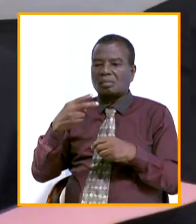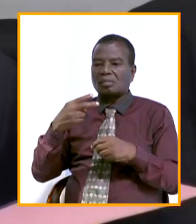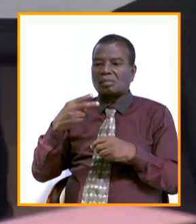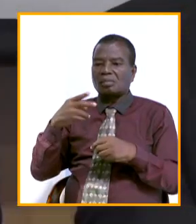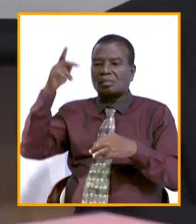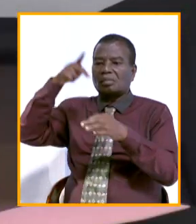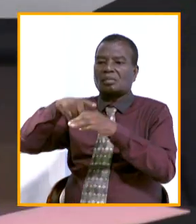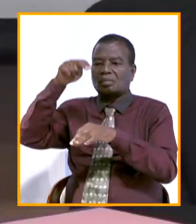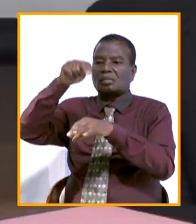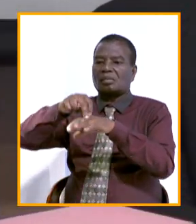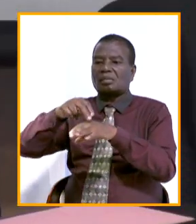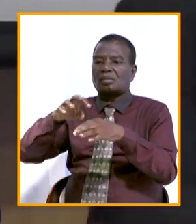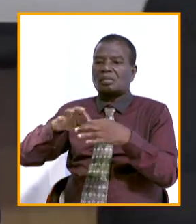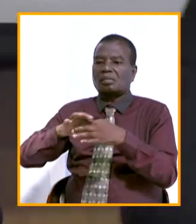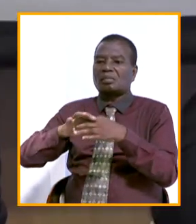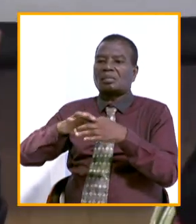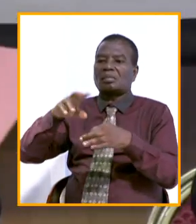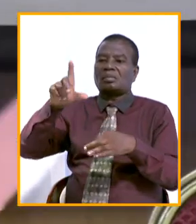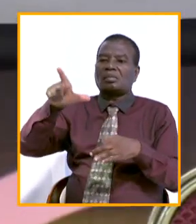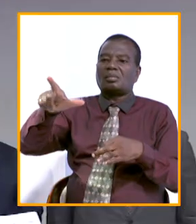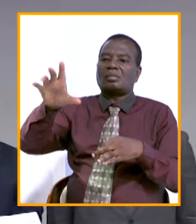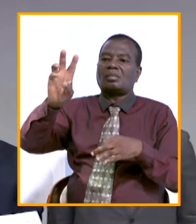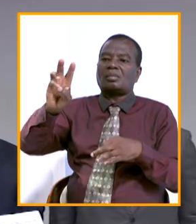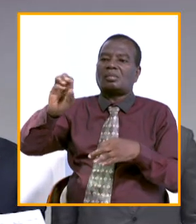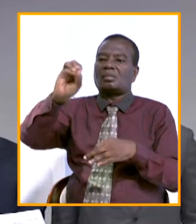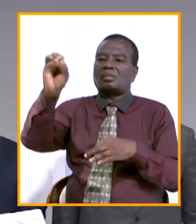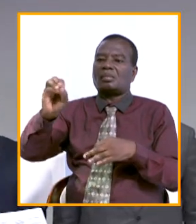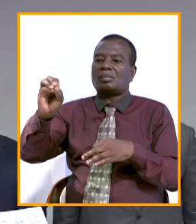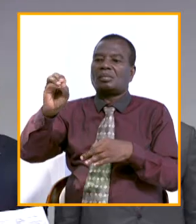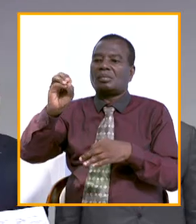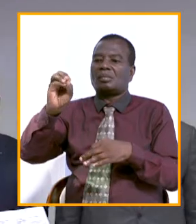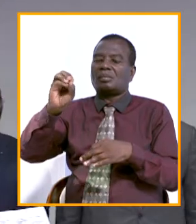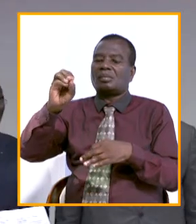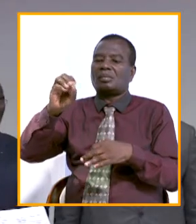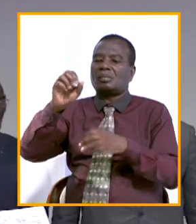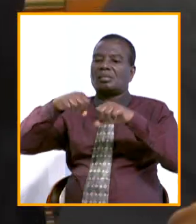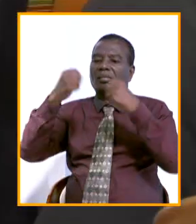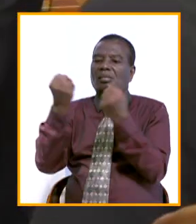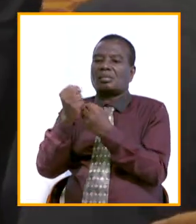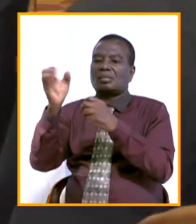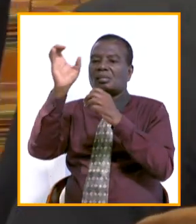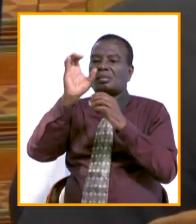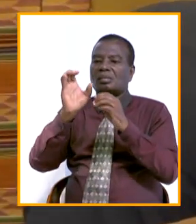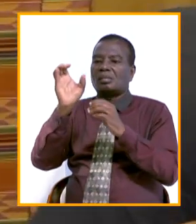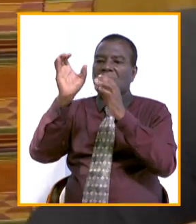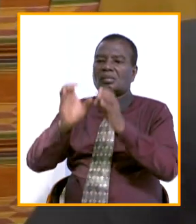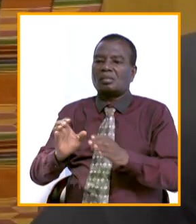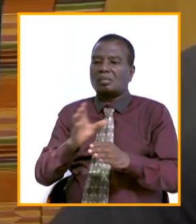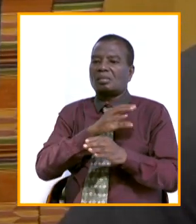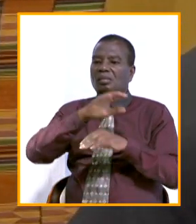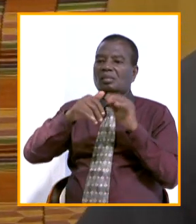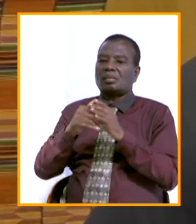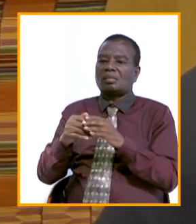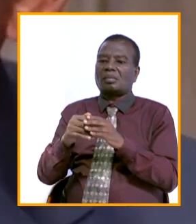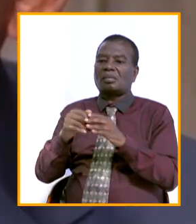la participation de près de 26 organisations de la société civile et de 21 partis politiques et groupements politiques. Et toutes